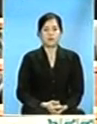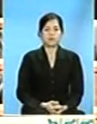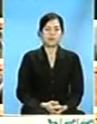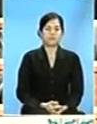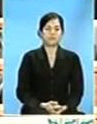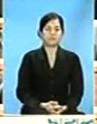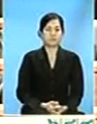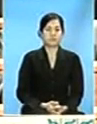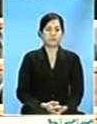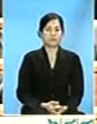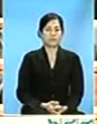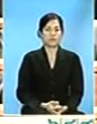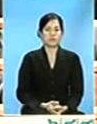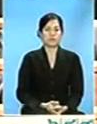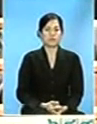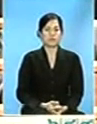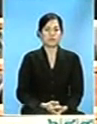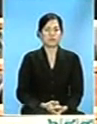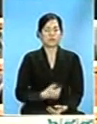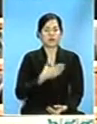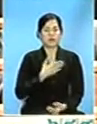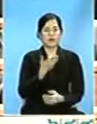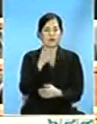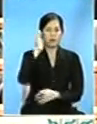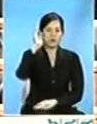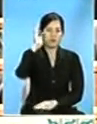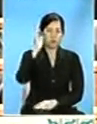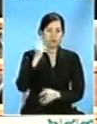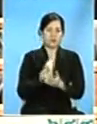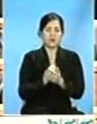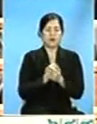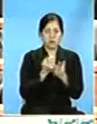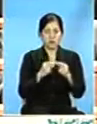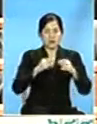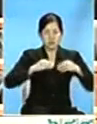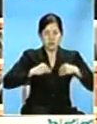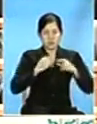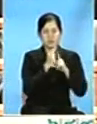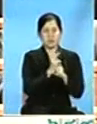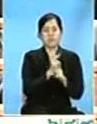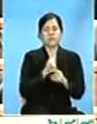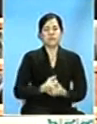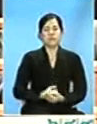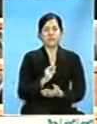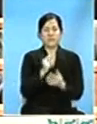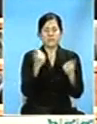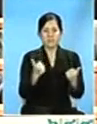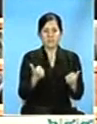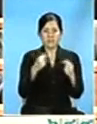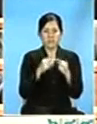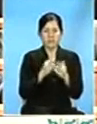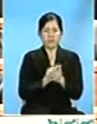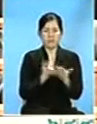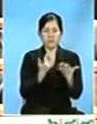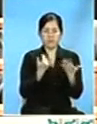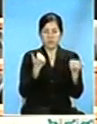ก็คงจะขออภิปรายนะครับสนับสนุนนะครับผมคิดว่าถึงเวลานะครับแล้วก็สมควรเป็นอย่าง